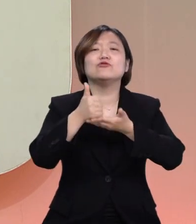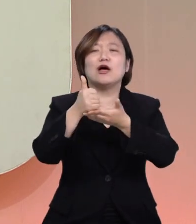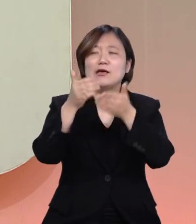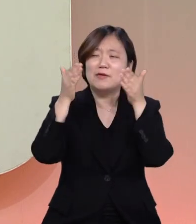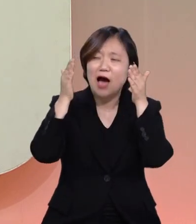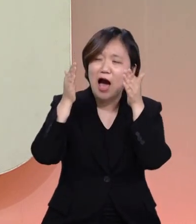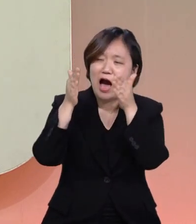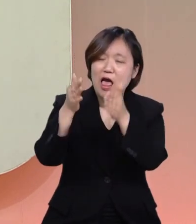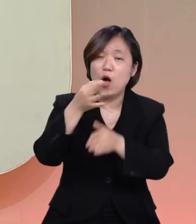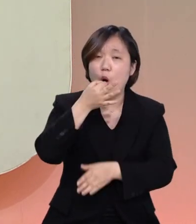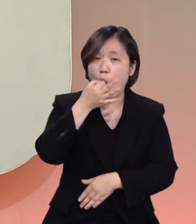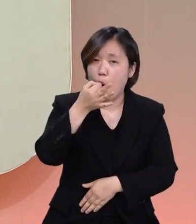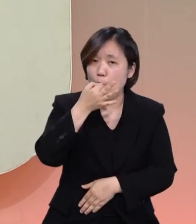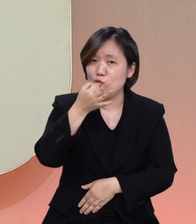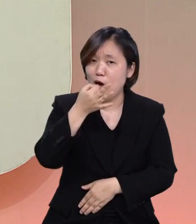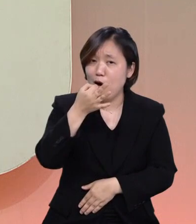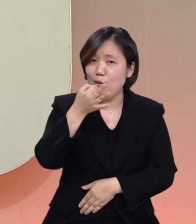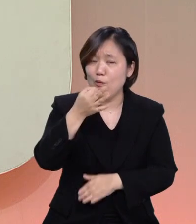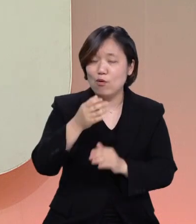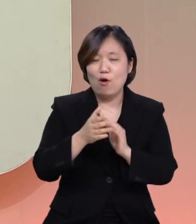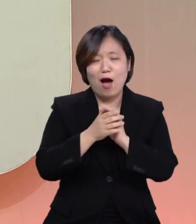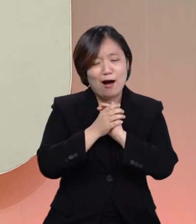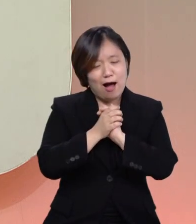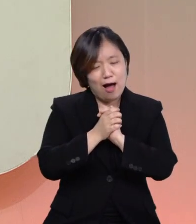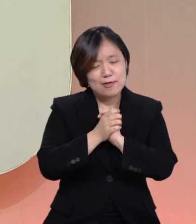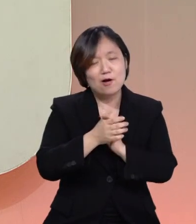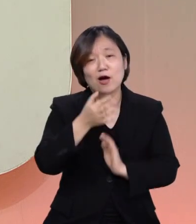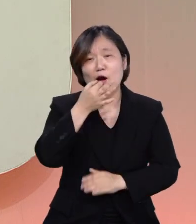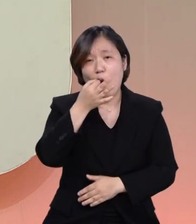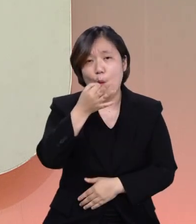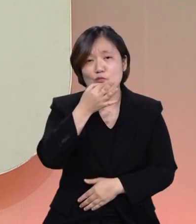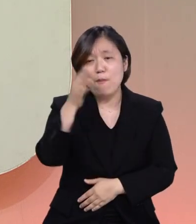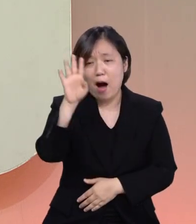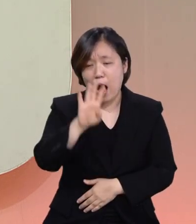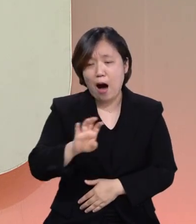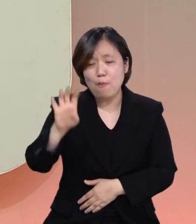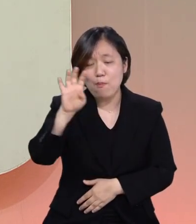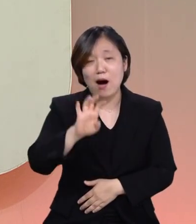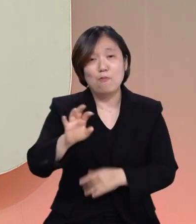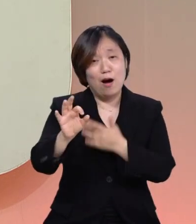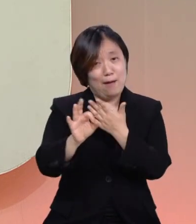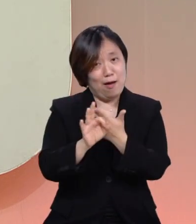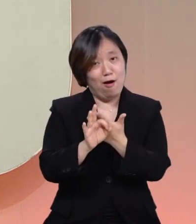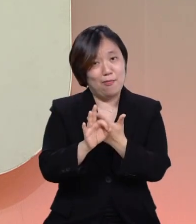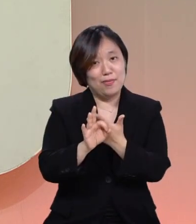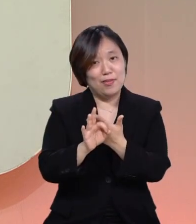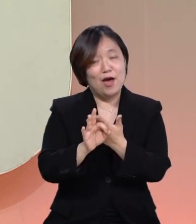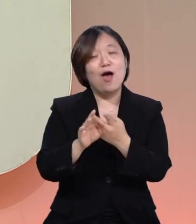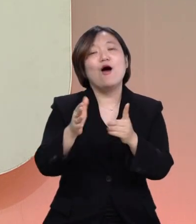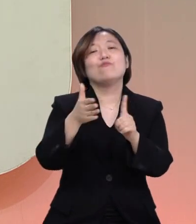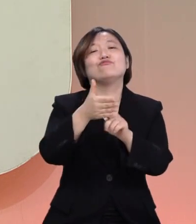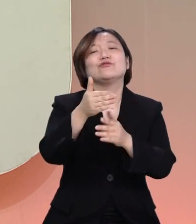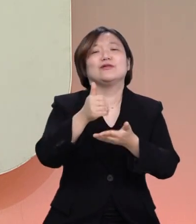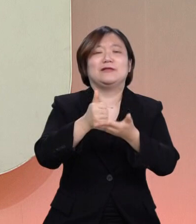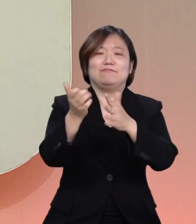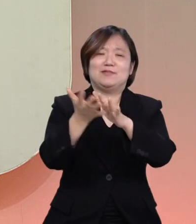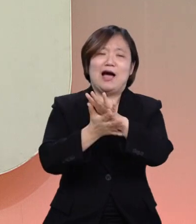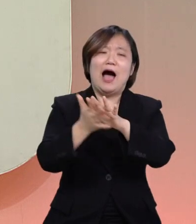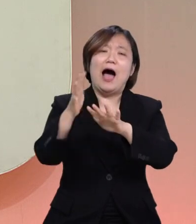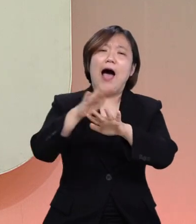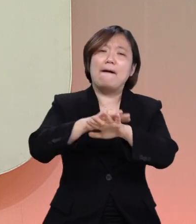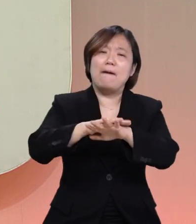향해서 염불하고 염불하고 간절하게 염불하며 반드시 부처님 가피가 알게 모르게